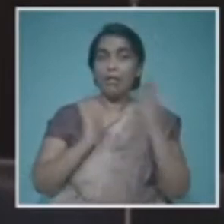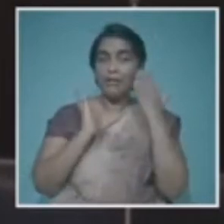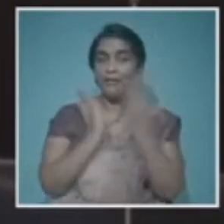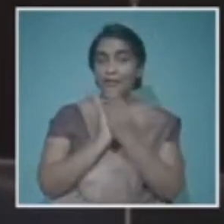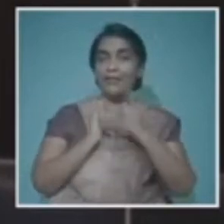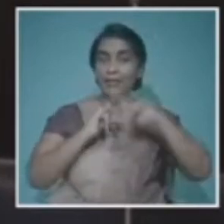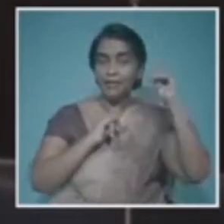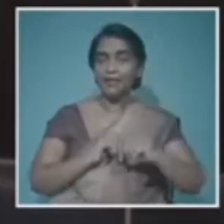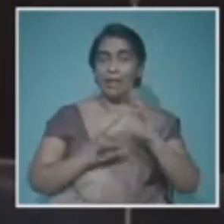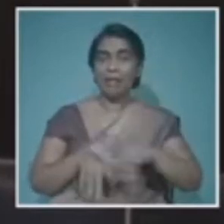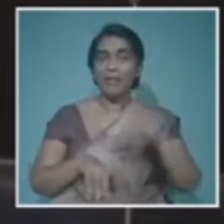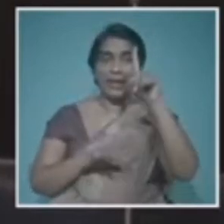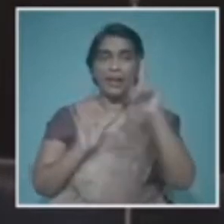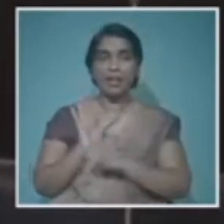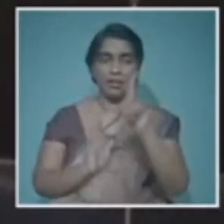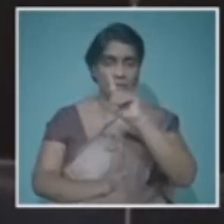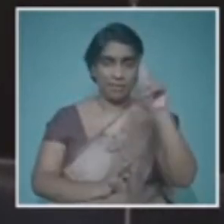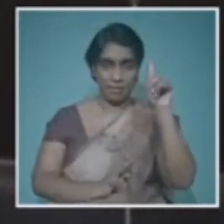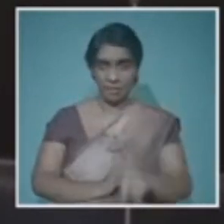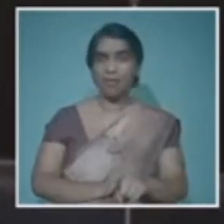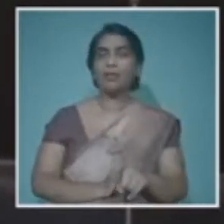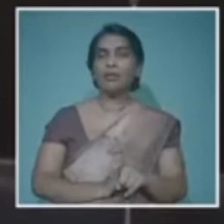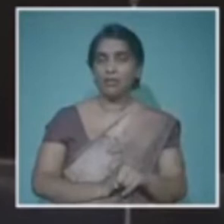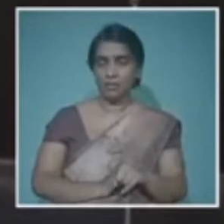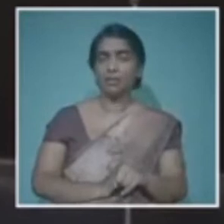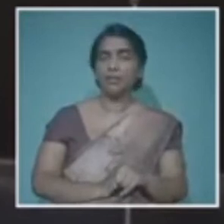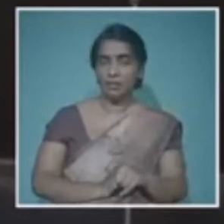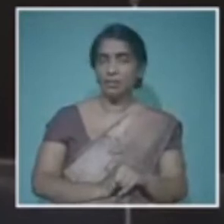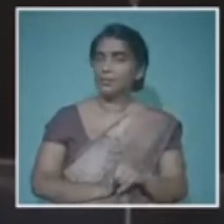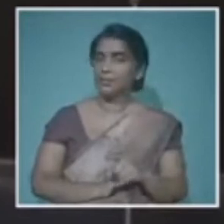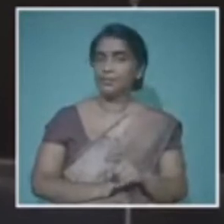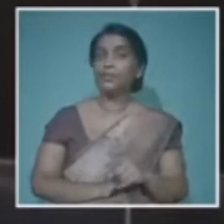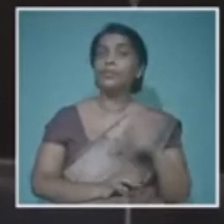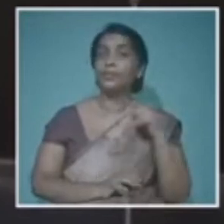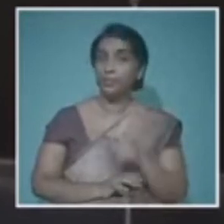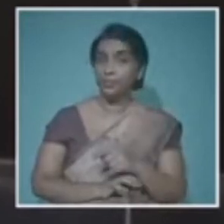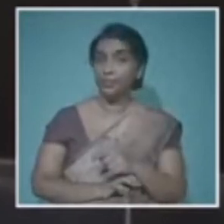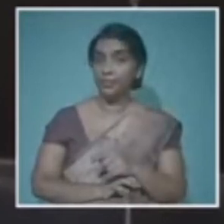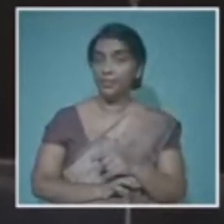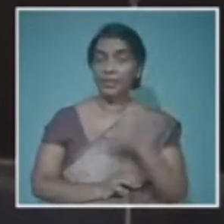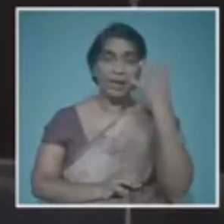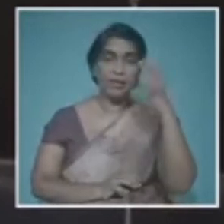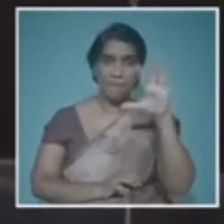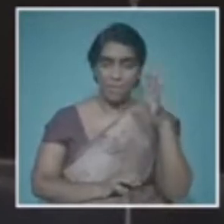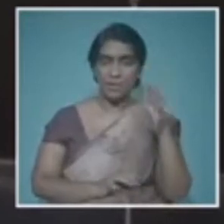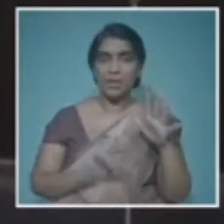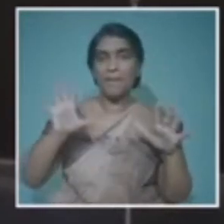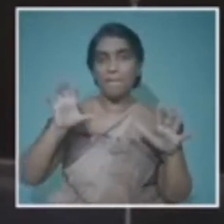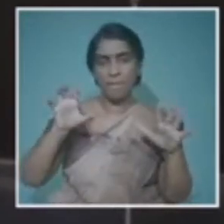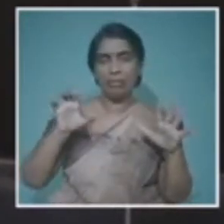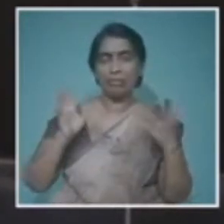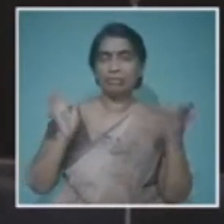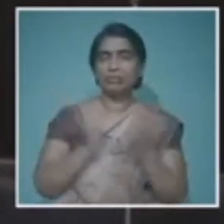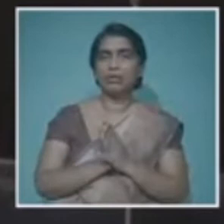ඉන්නවා 110,000. බර්සරි එකයි මහපොළයි දෙකම එක 4500යි 5000යි තමයි හම්බ වෙන්නේ.